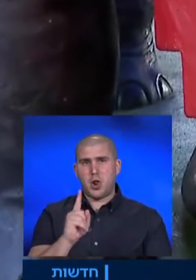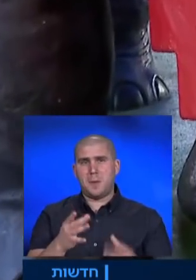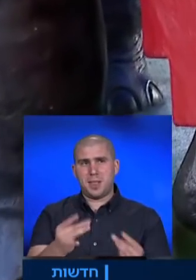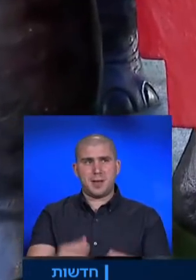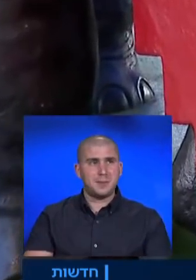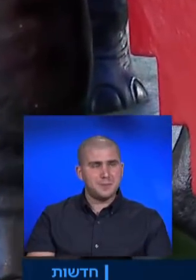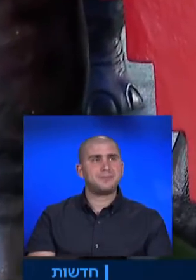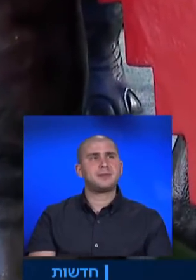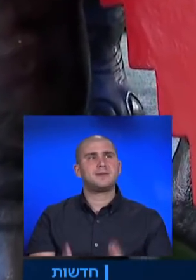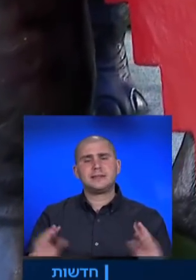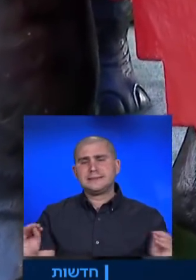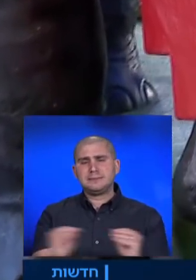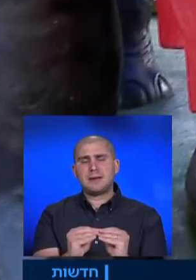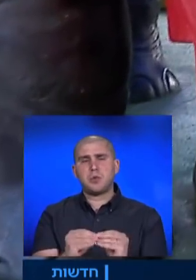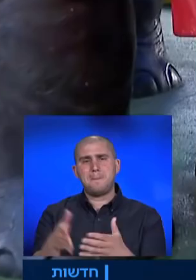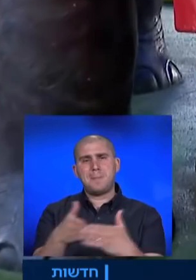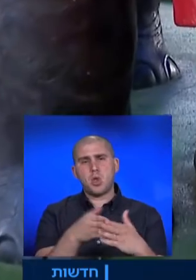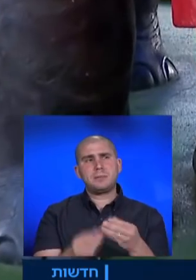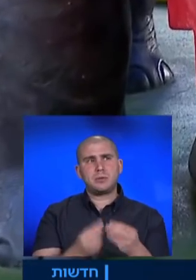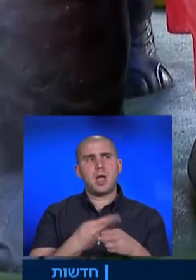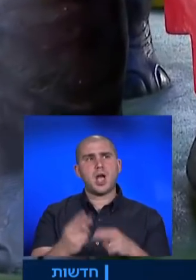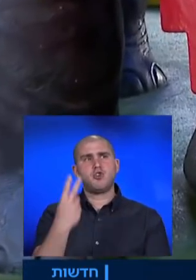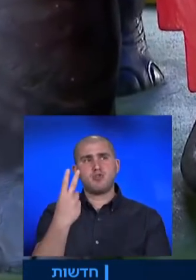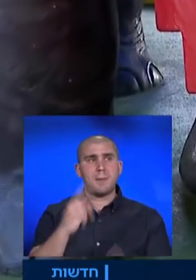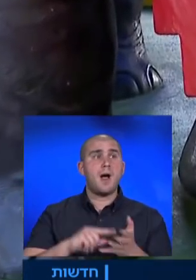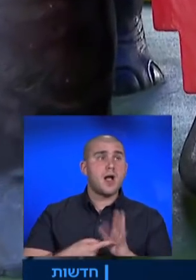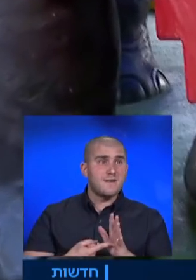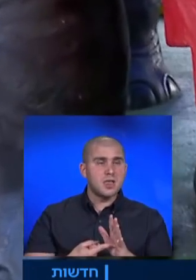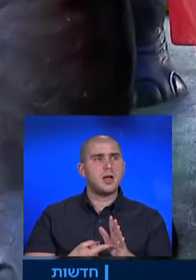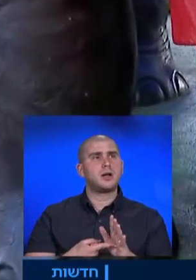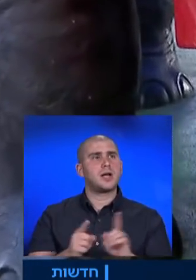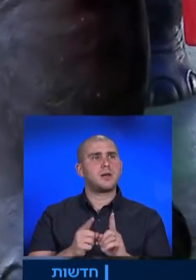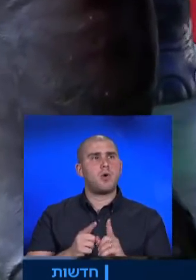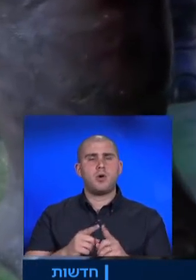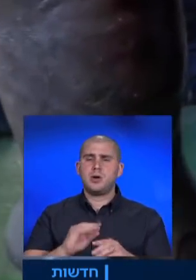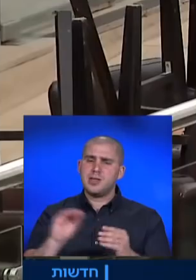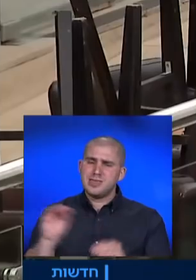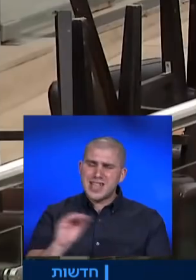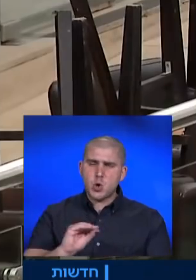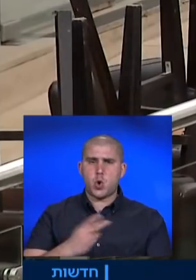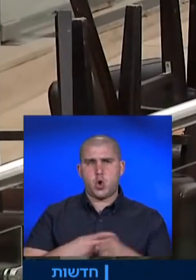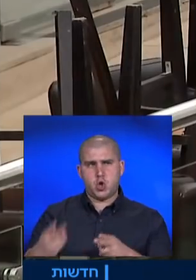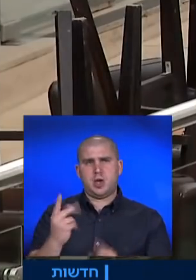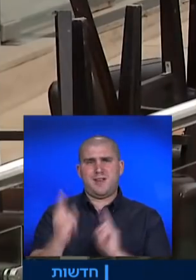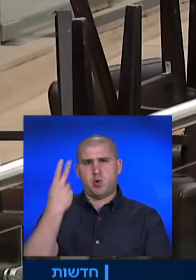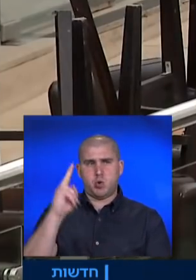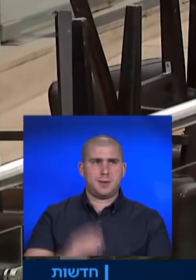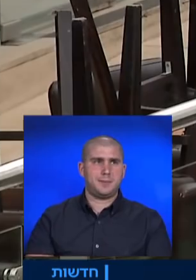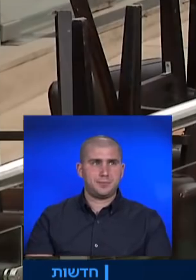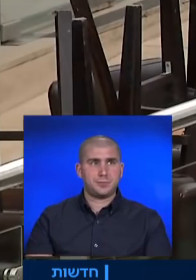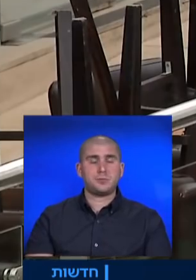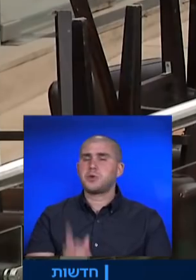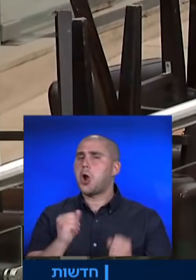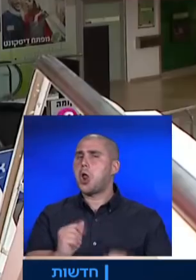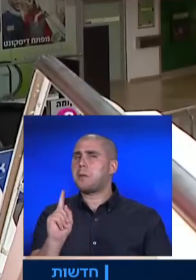פינות משחקיות רק ל2, מתוך כוונה שתדירות הניקוי שלנו והחיטוי תהיה יותר גבוהה. אבל לא בטוח שהאמצעים